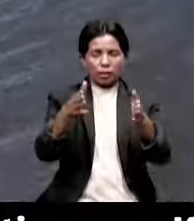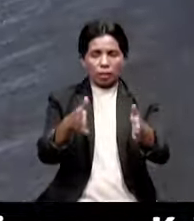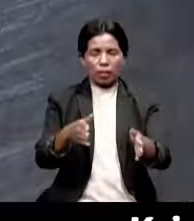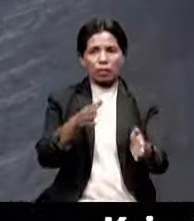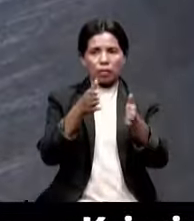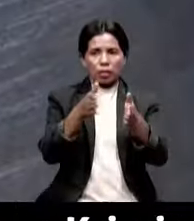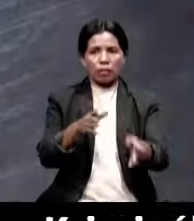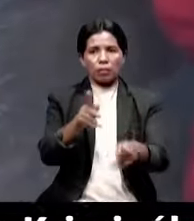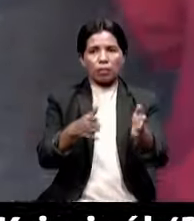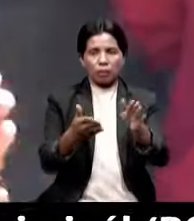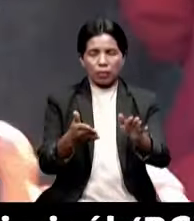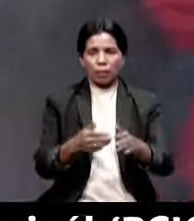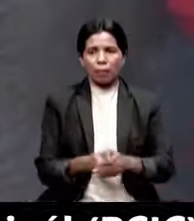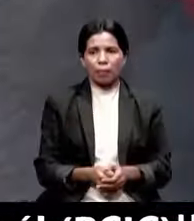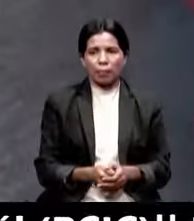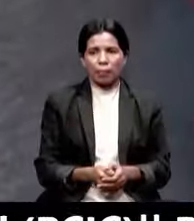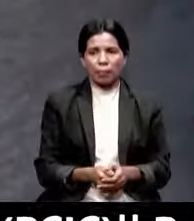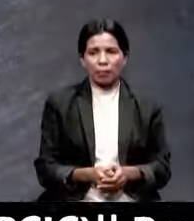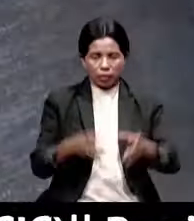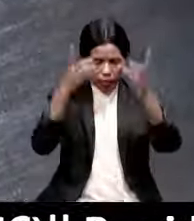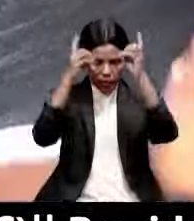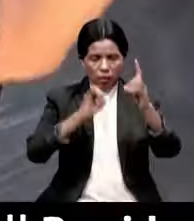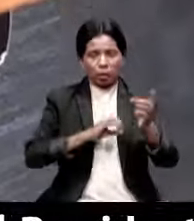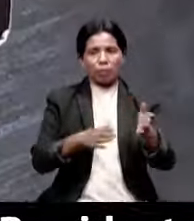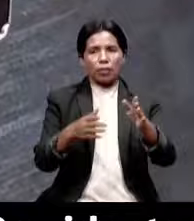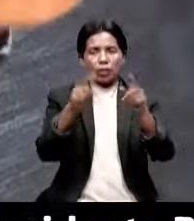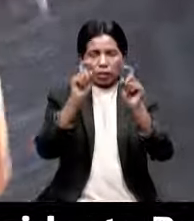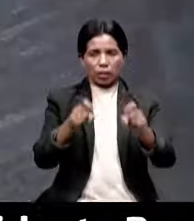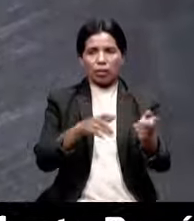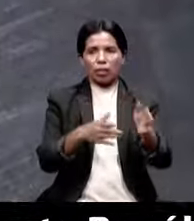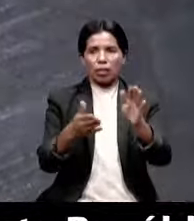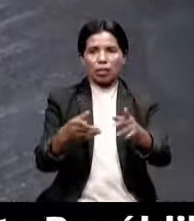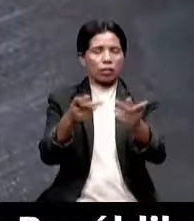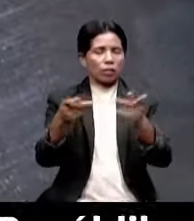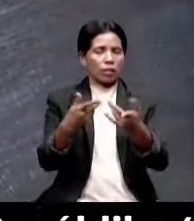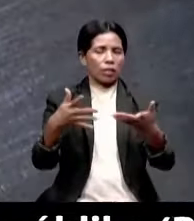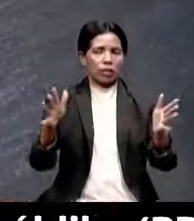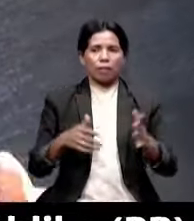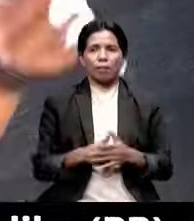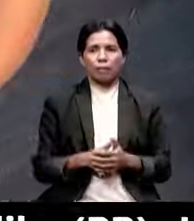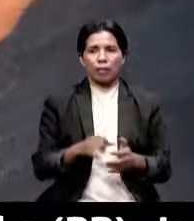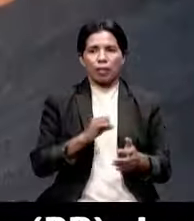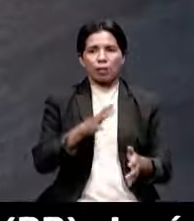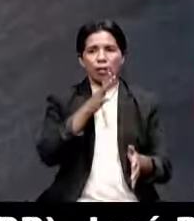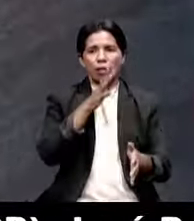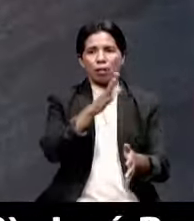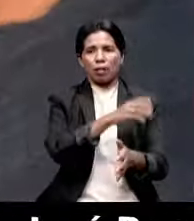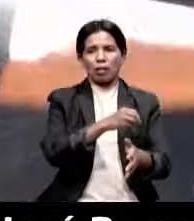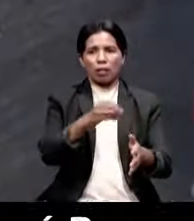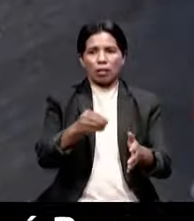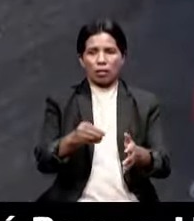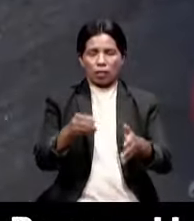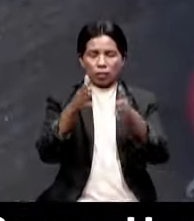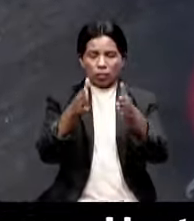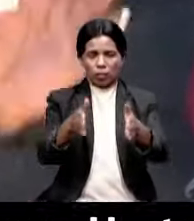mate isin. Dizang yang kata, au mate te hakoi ni. Dolore baka kau dirumus fating lai hotona. Au nina mate pa fira falang nama ne rate ma